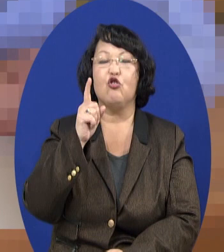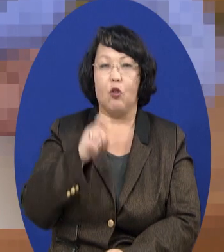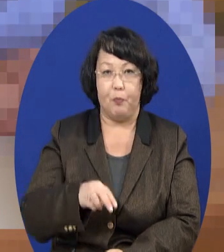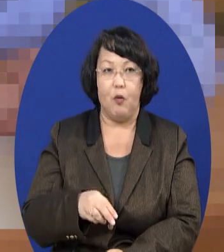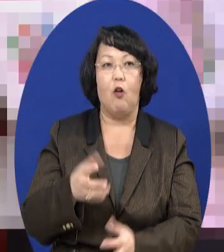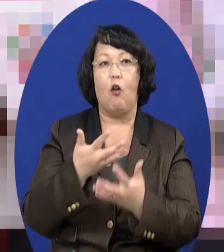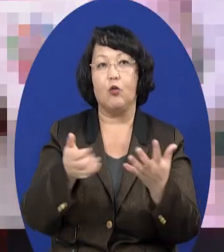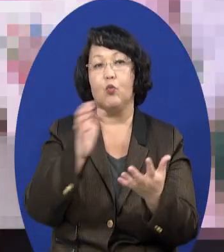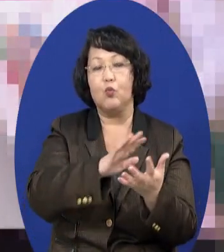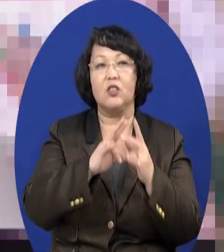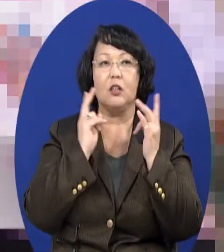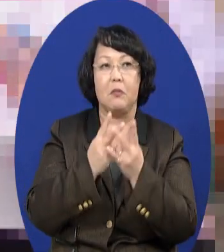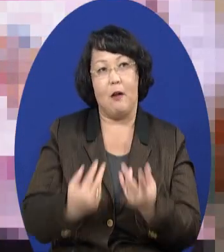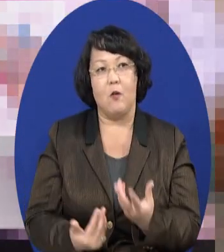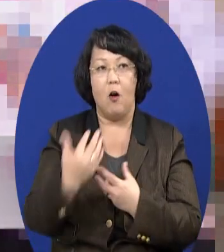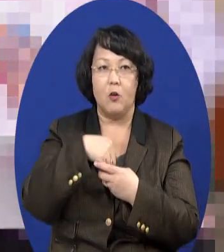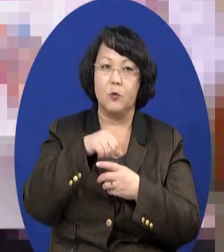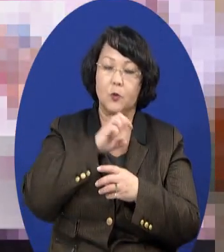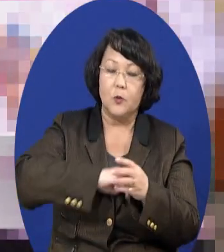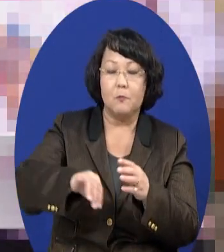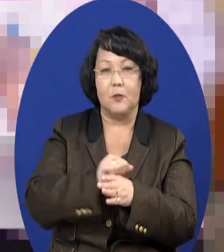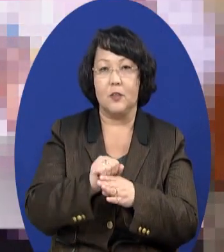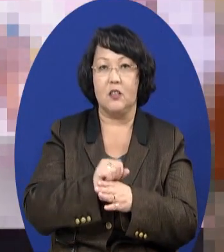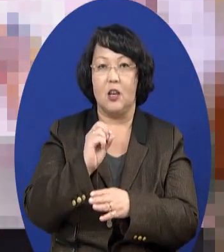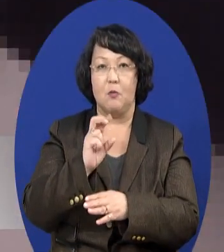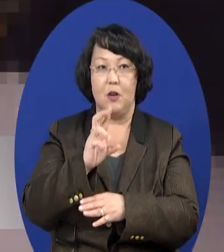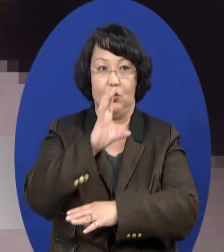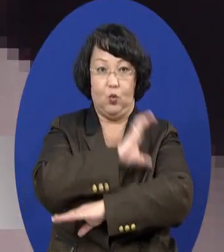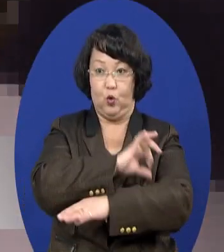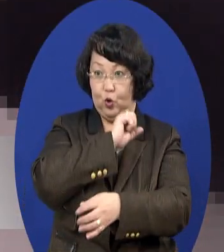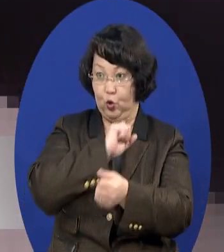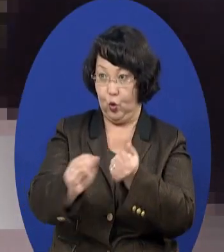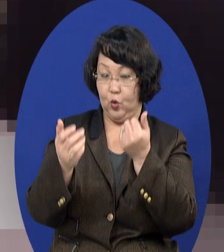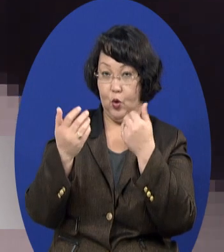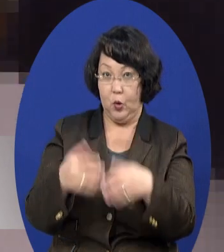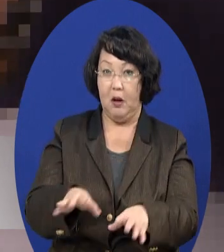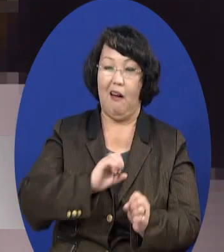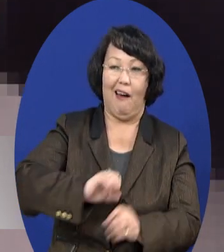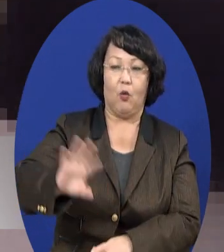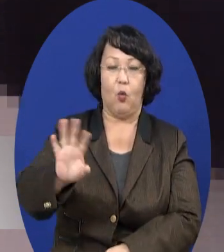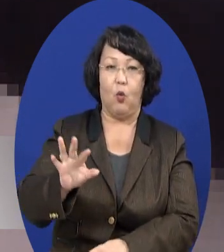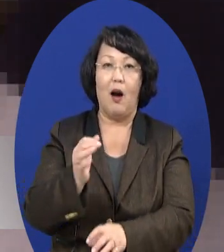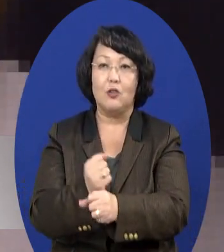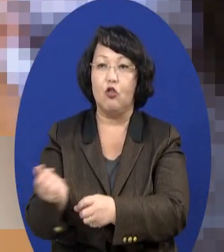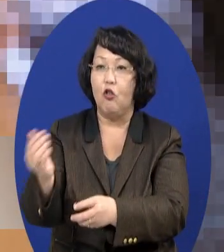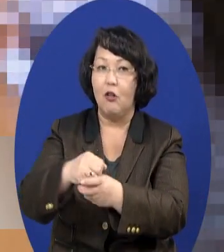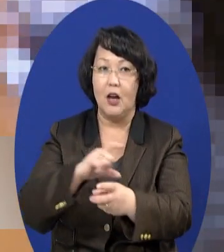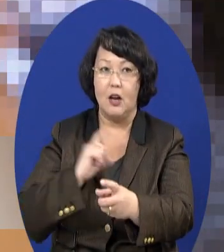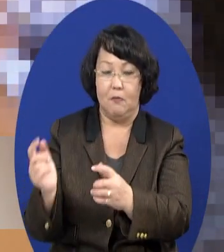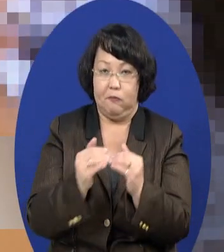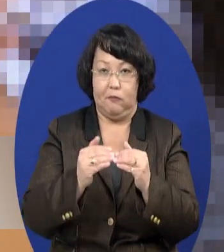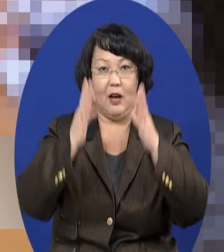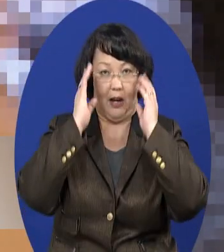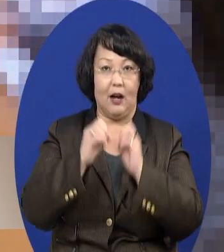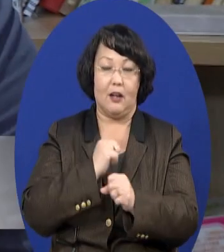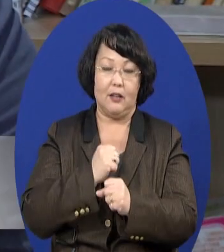нийгэмд бэлтгэж байна. Хамгийн чухал нь дунд сургуулаа төгсөнгүүд нь хайхрахгүй орхих биш. Ажлын байранд зучилж тэгш хэрэгтэй амьдрах тал дээр анхаардаг